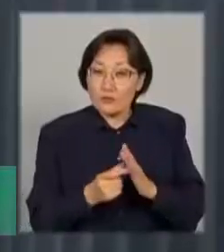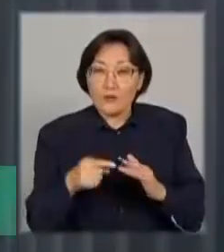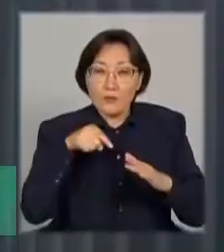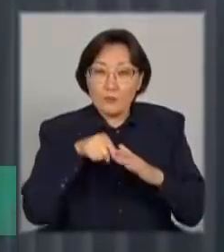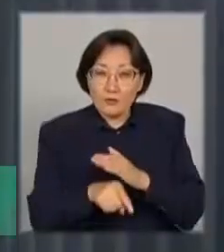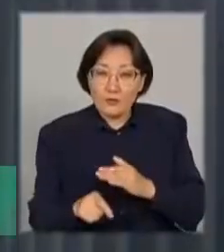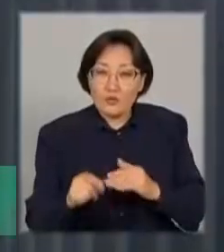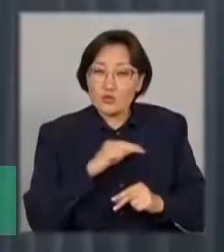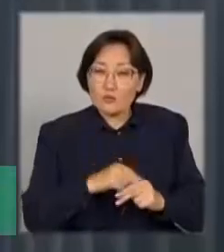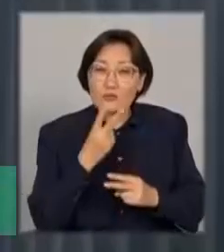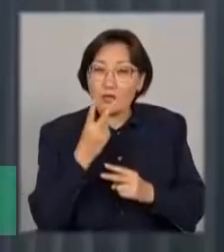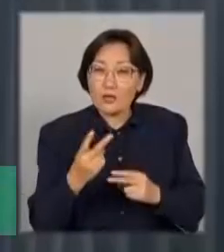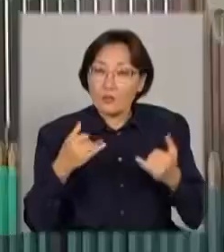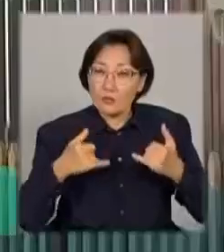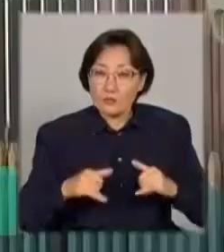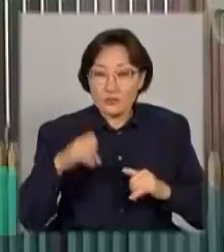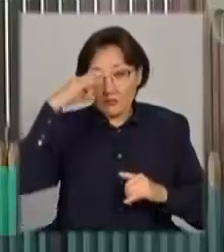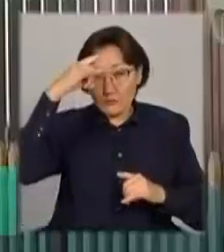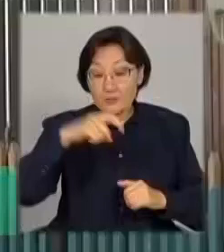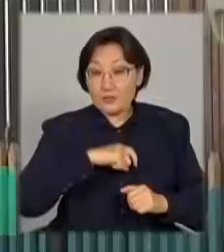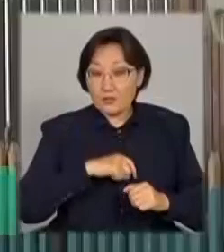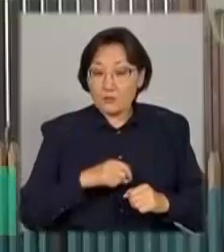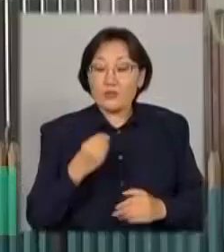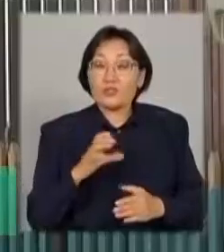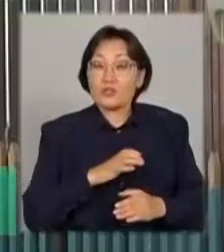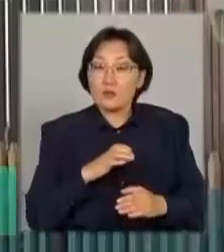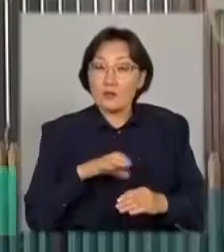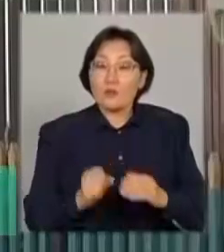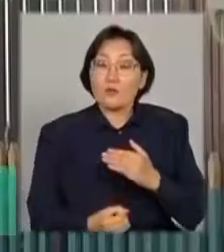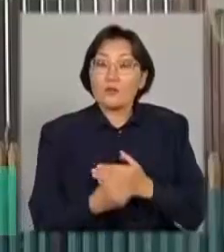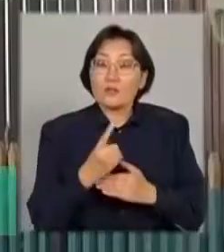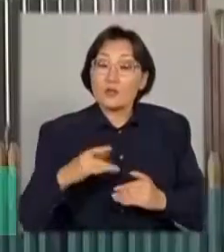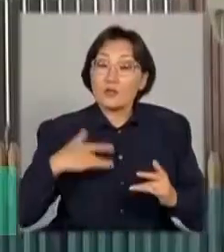Нұргүл Алина, Азамат Елубаев, Алматы телеарнасы, солтүстік Қазақстан облысынан.